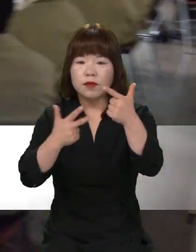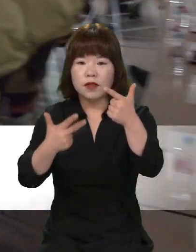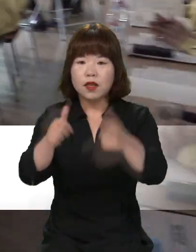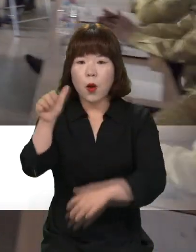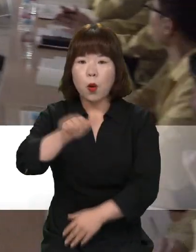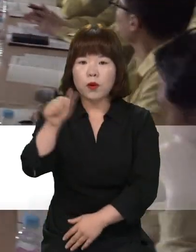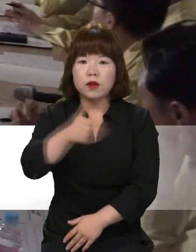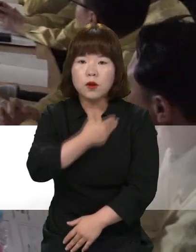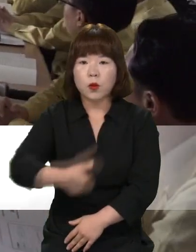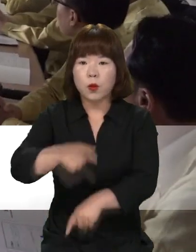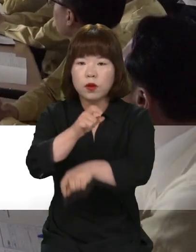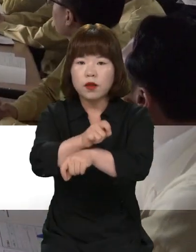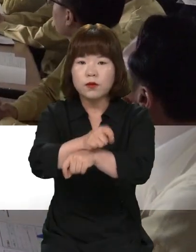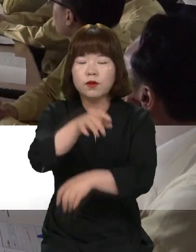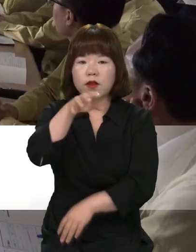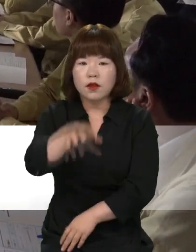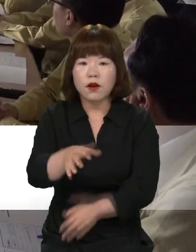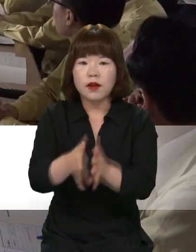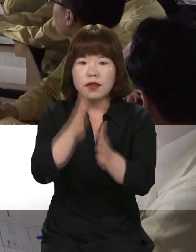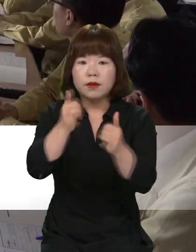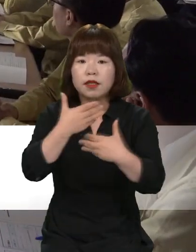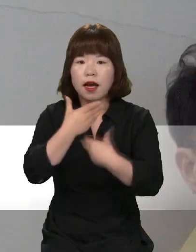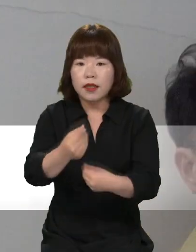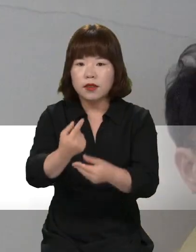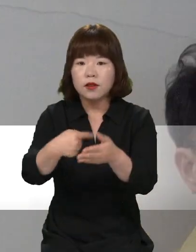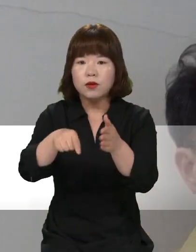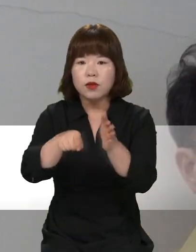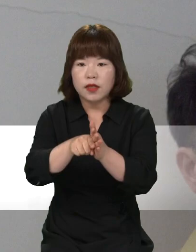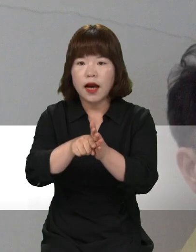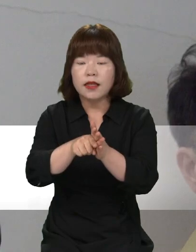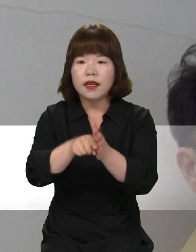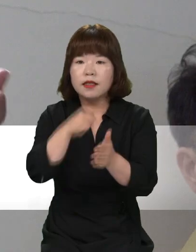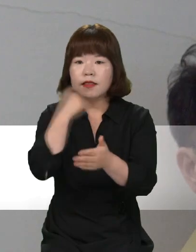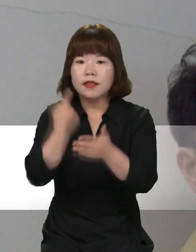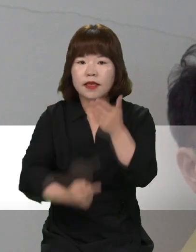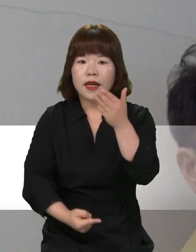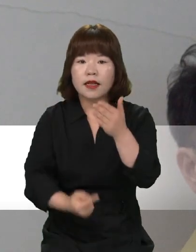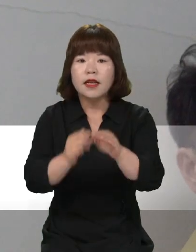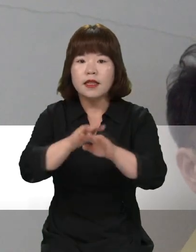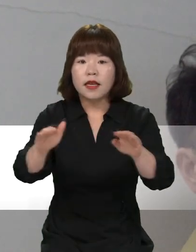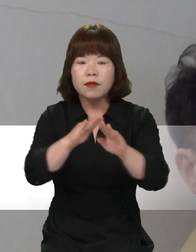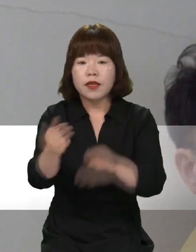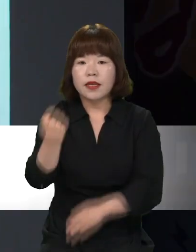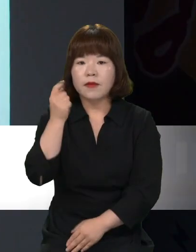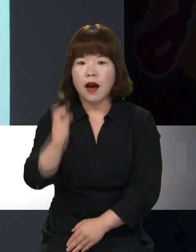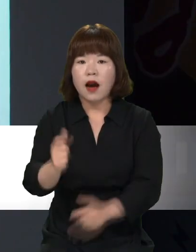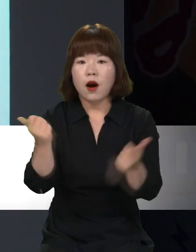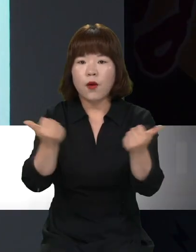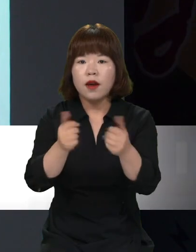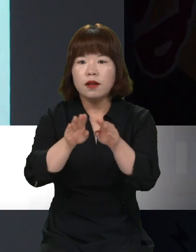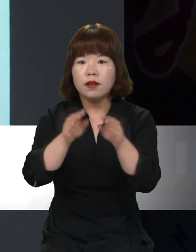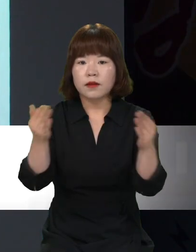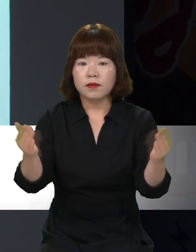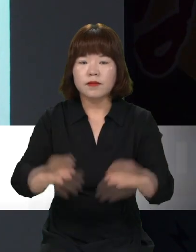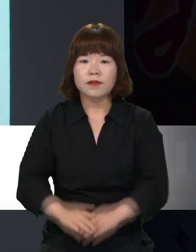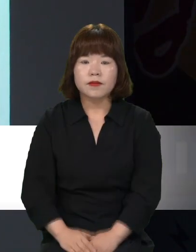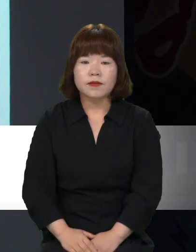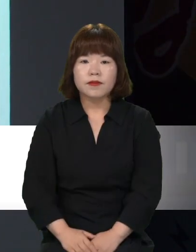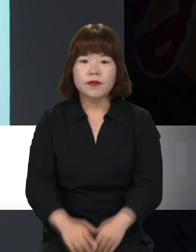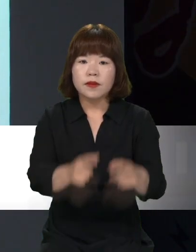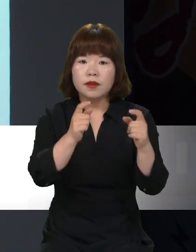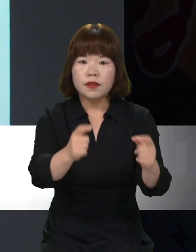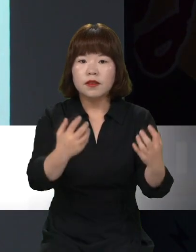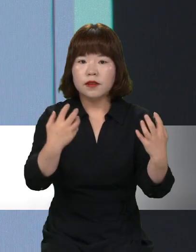포항시는 27일 오천읍 행정복지센터에서 시민안전을 지키기 위한 읍면동 재난대비 역량 강화 회의를